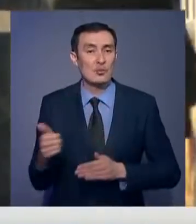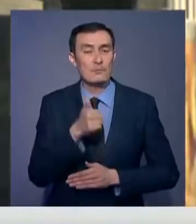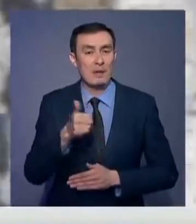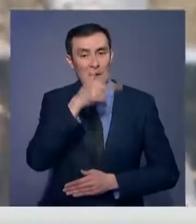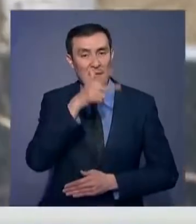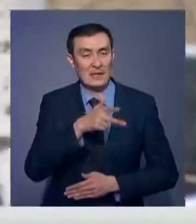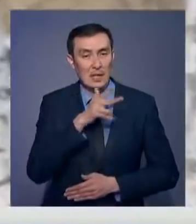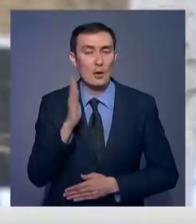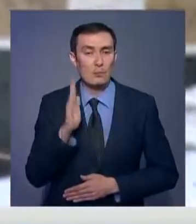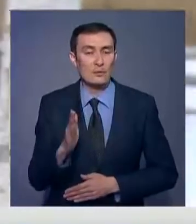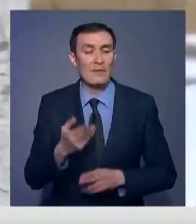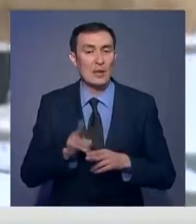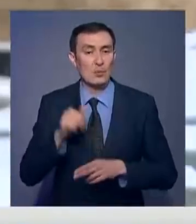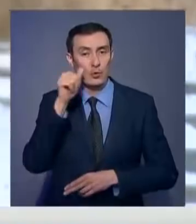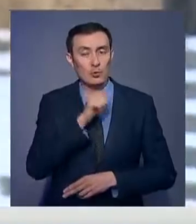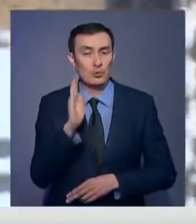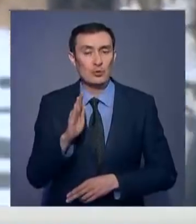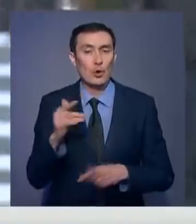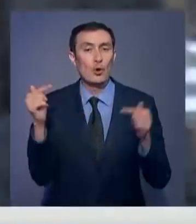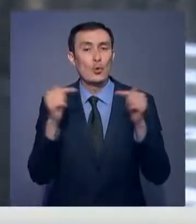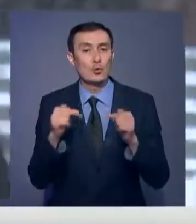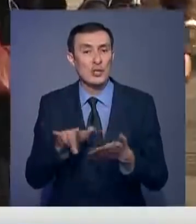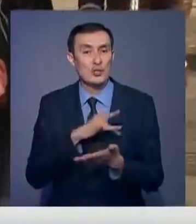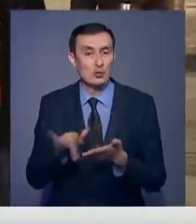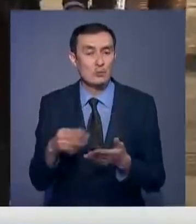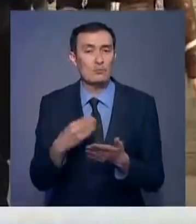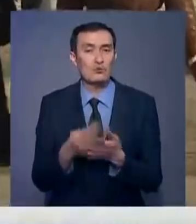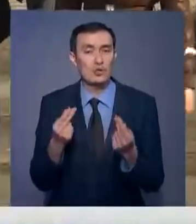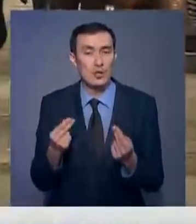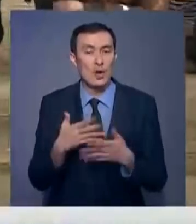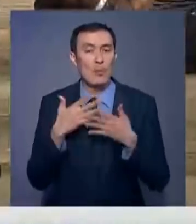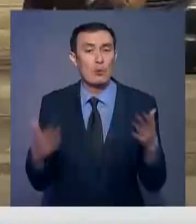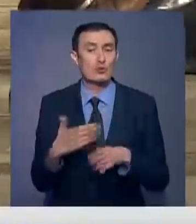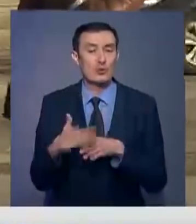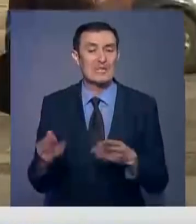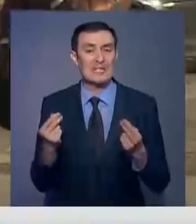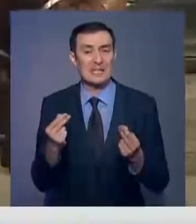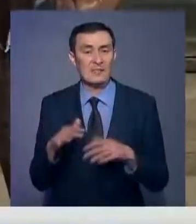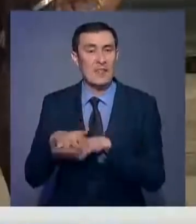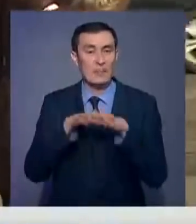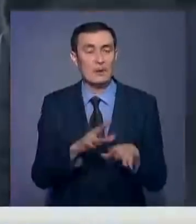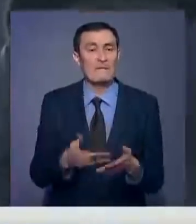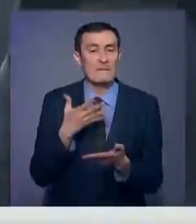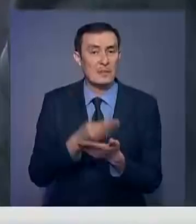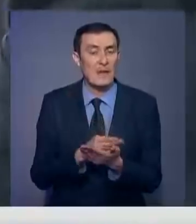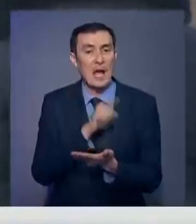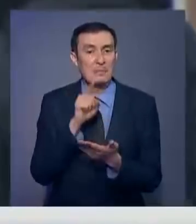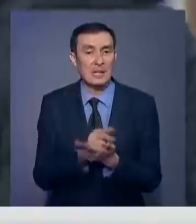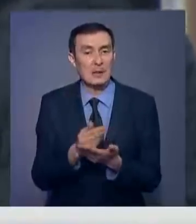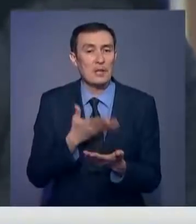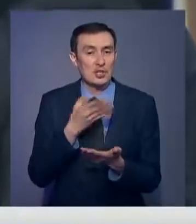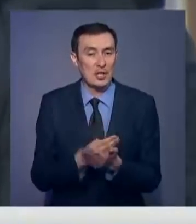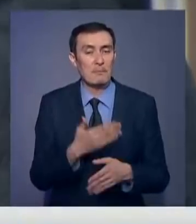первого квартала этого года будет уточнен бюджет. Львиную долю средств направят на выплату